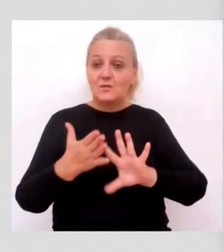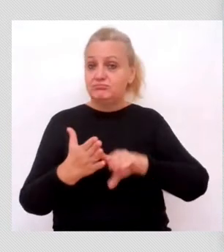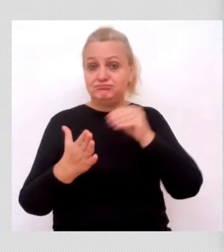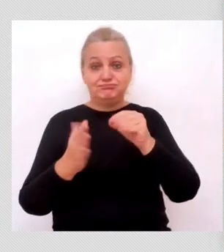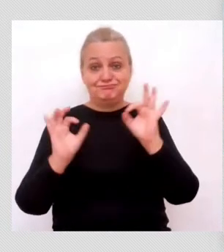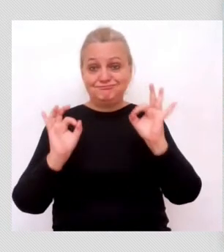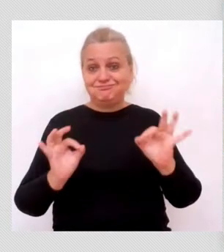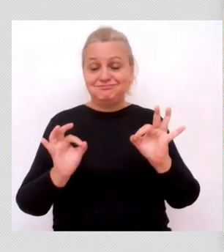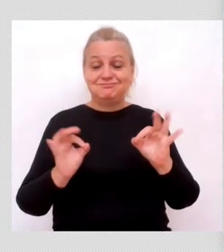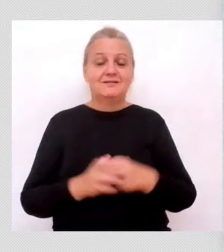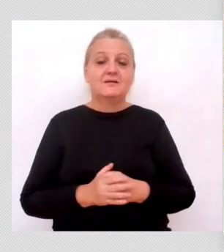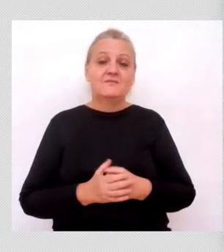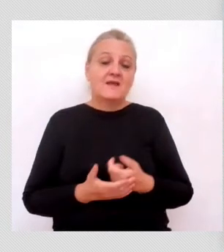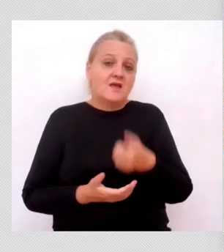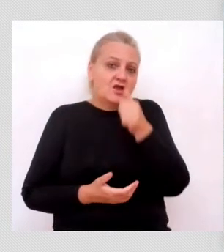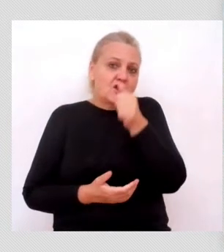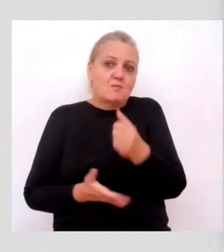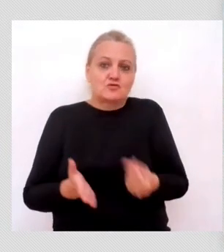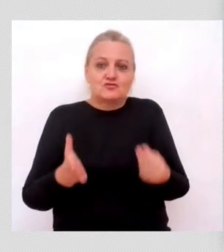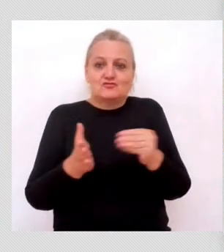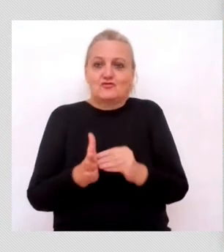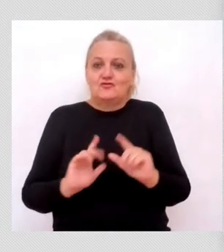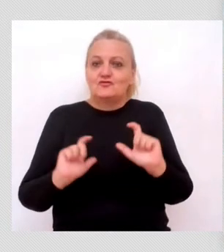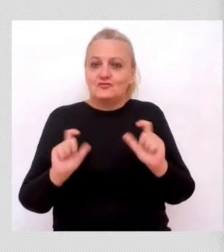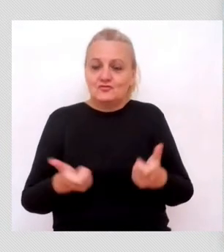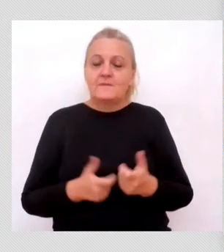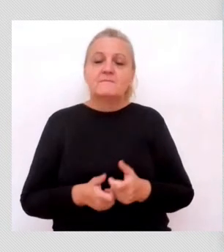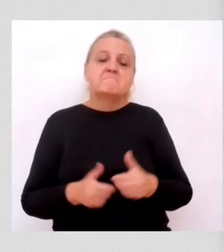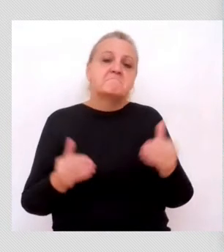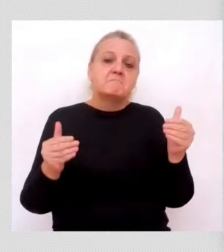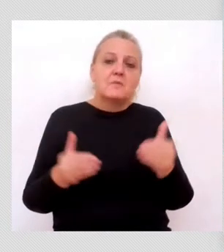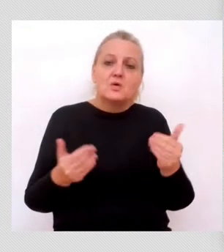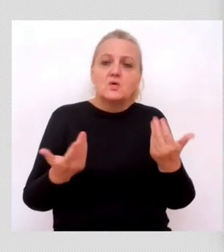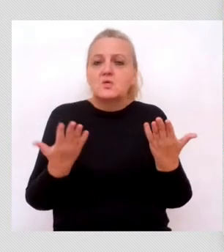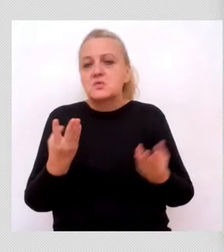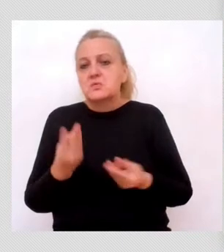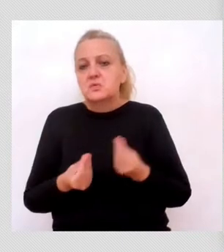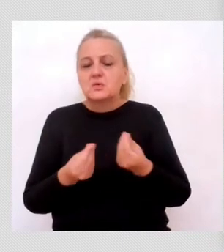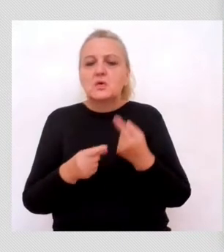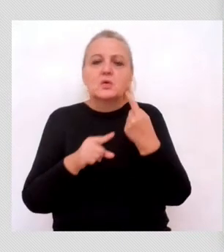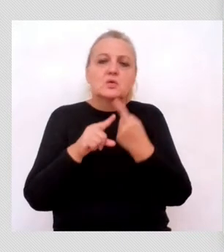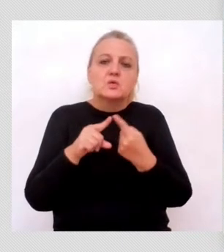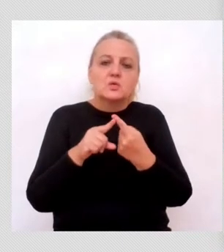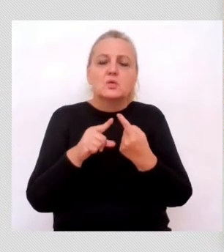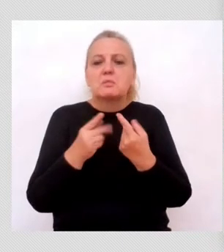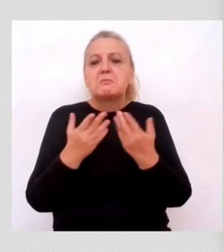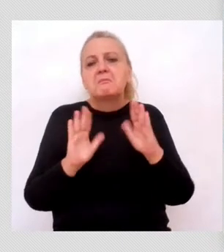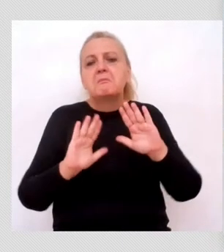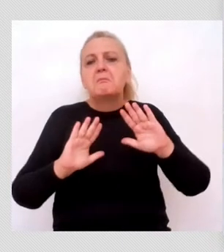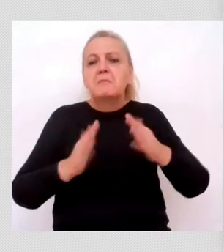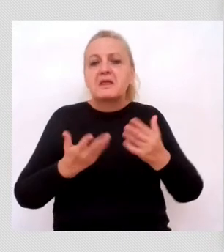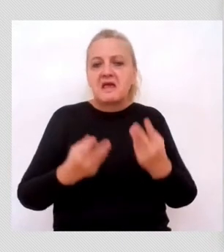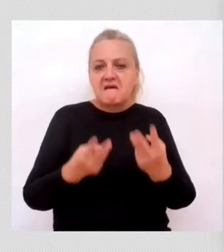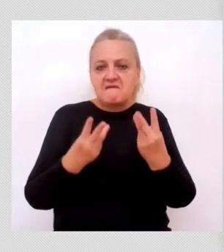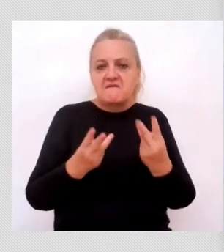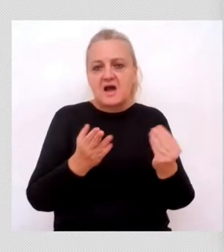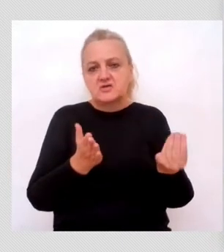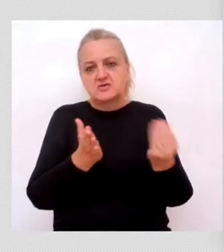właściwie my niewiele możemy dodać poza pewnymi, może drugorzędnymi